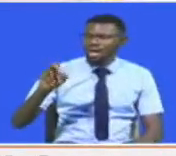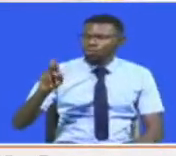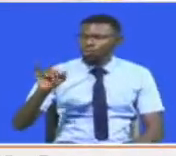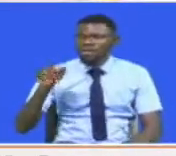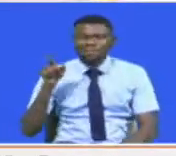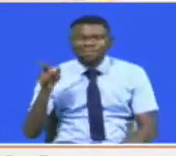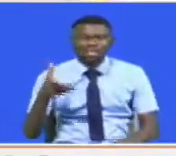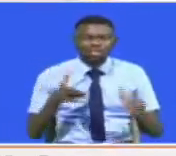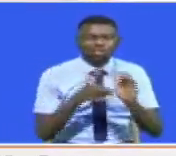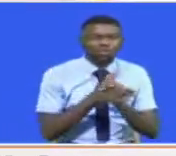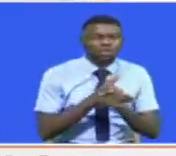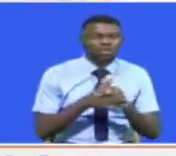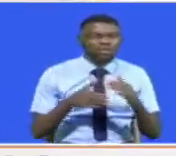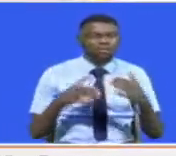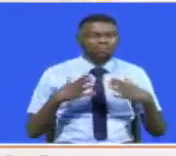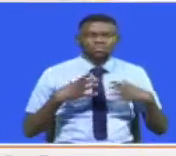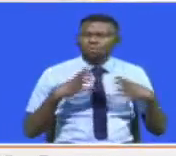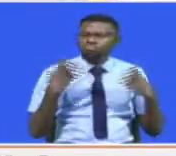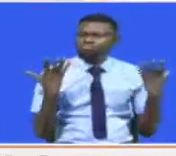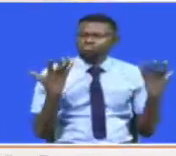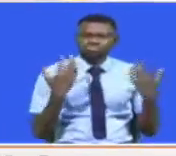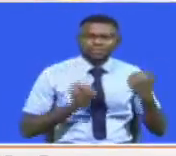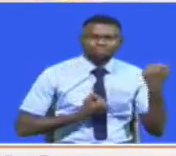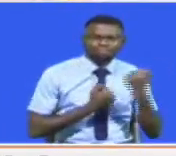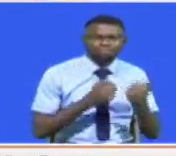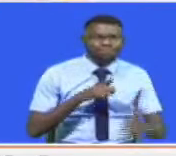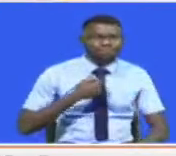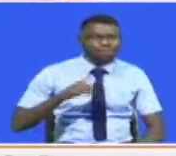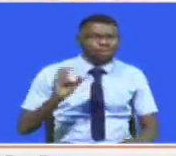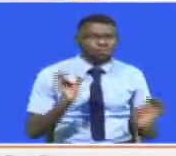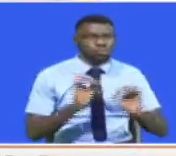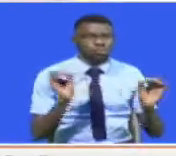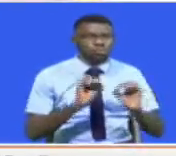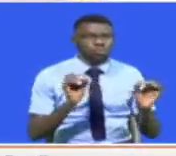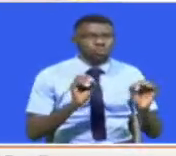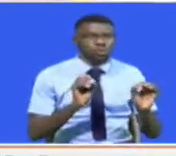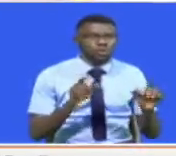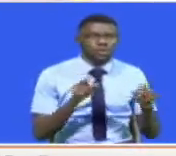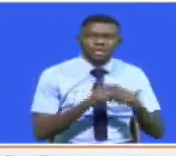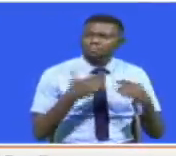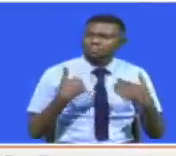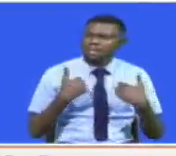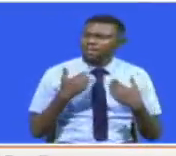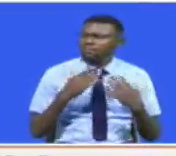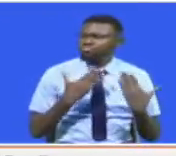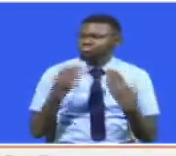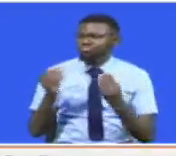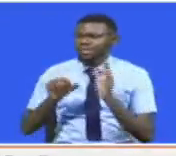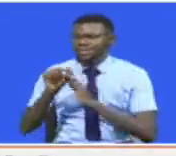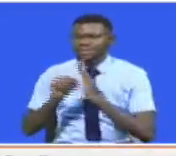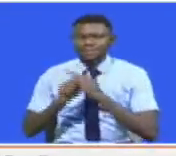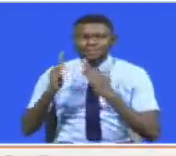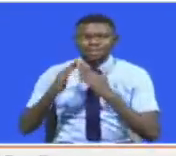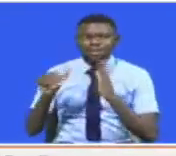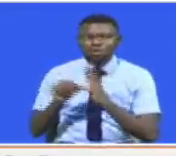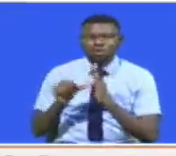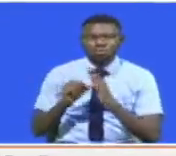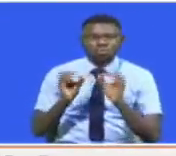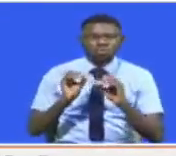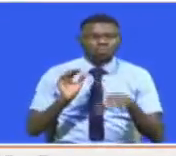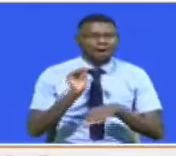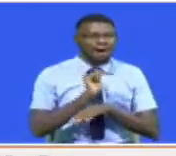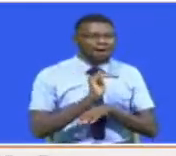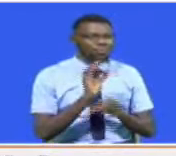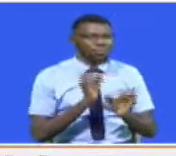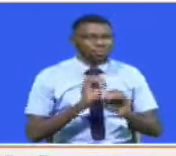Jubilee hawakulipa mahari kwetu. Kwa hivyo nikienda kusupport serikali, siombi mtu ruhusa. Si 2027 tunapeleka Ruto